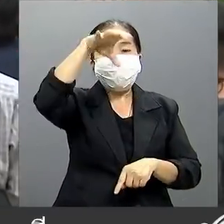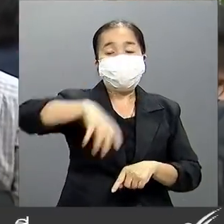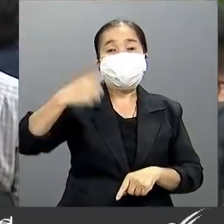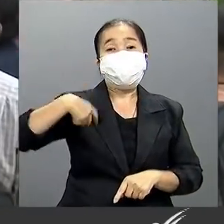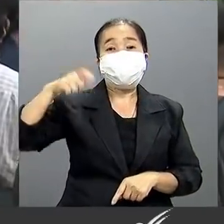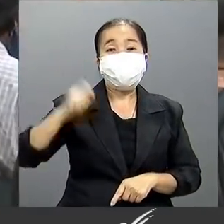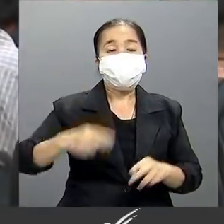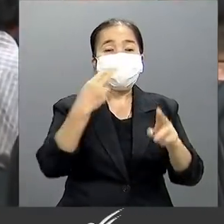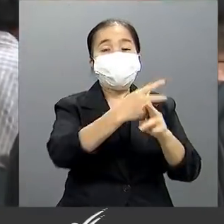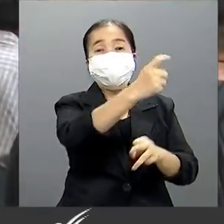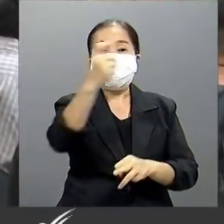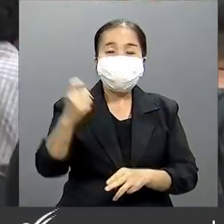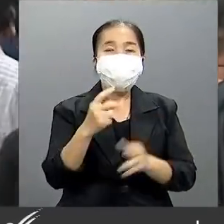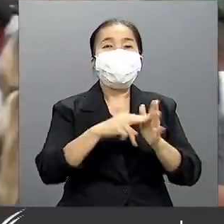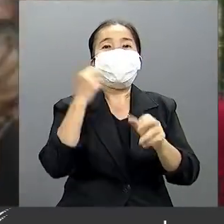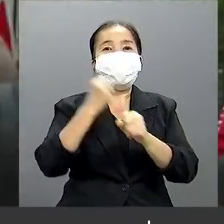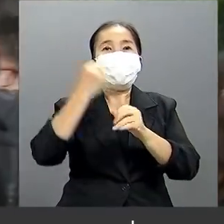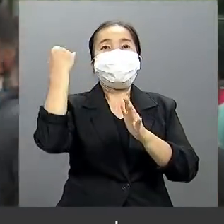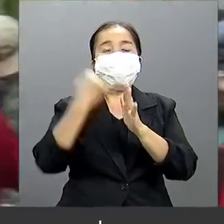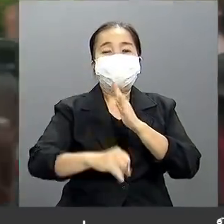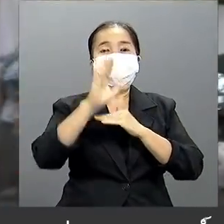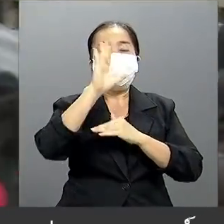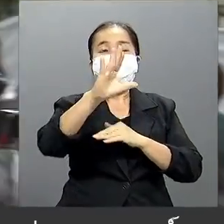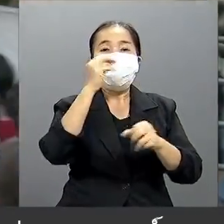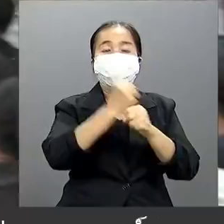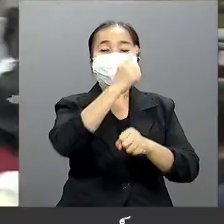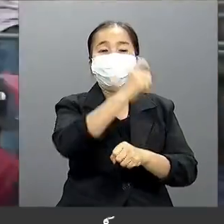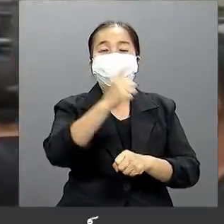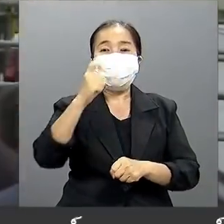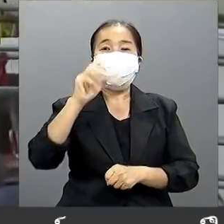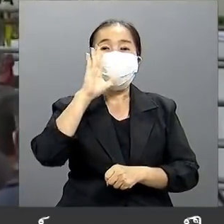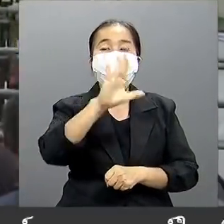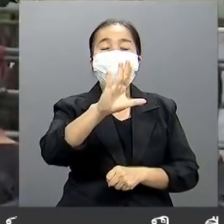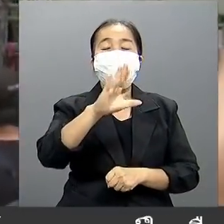ความผิดทำให้เสียทรัพย์และความผิดฐานละเมิดอำนาจศาลนะครับซึ่งตำร